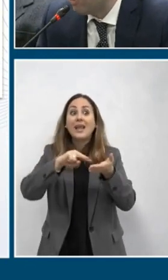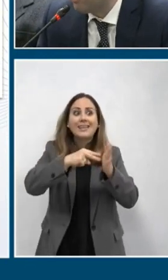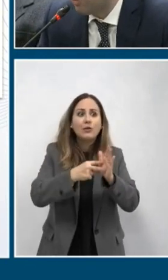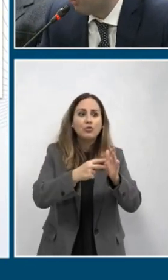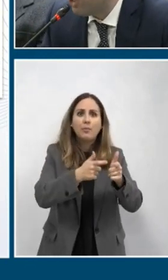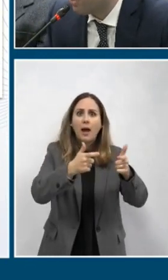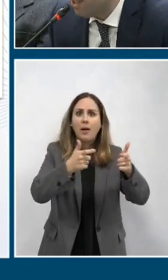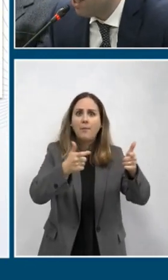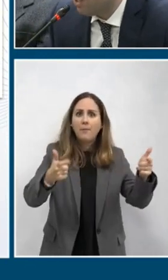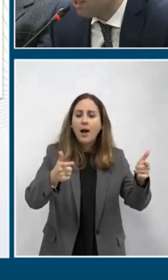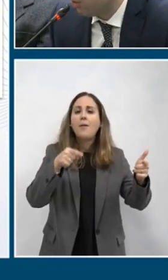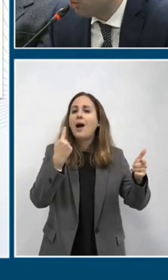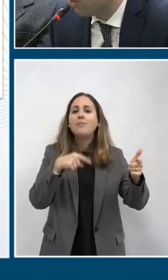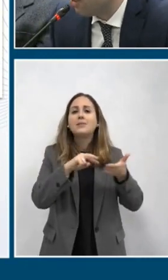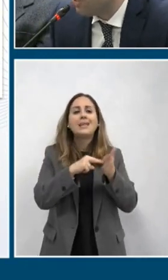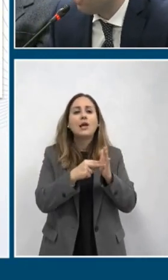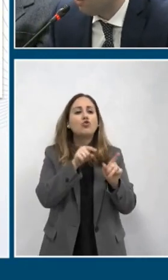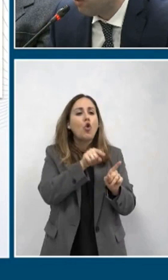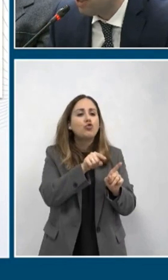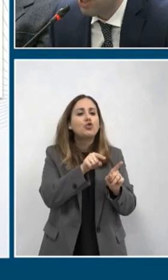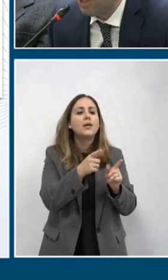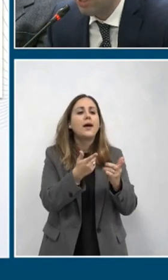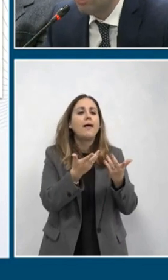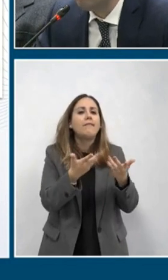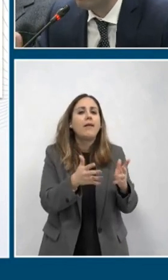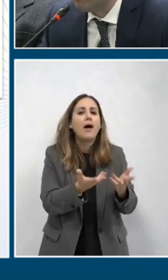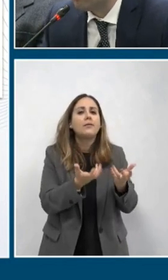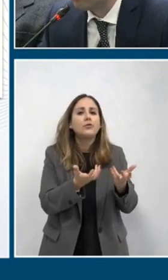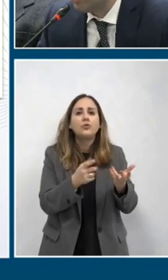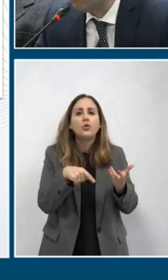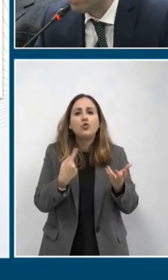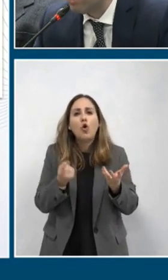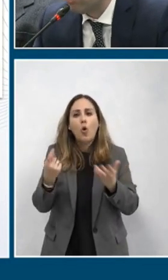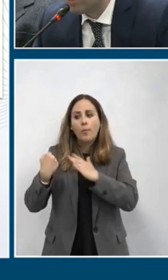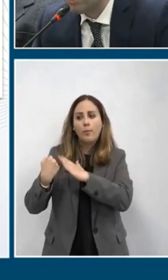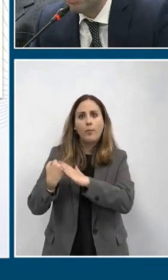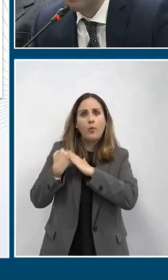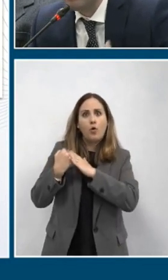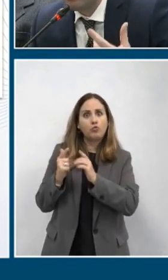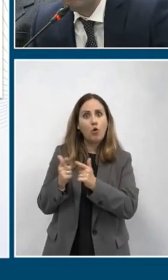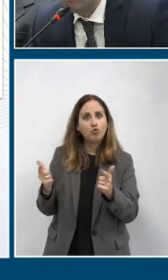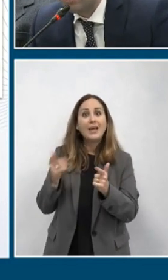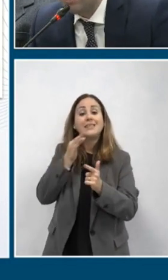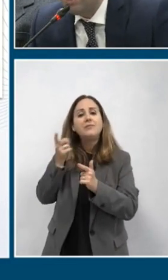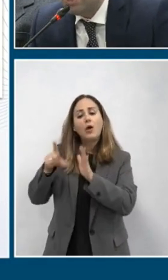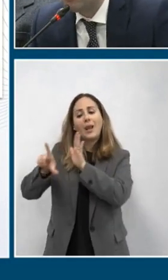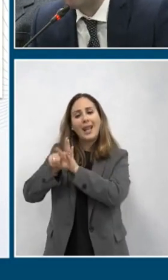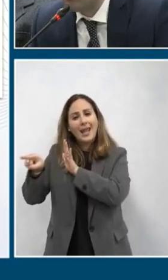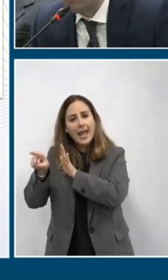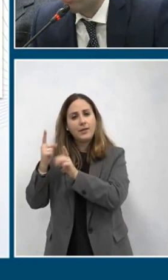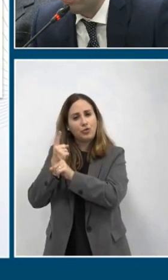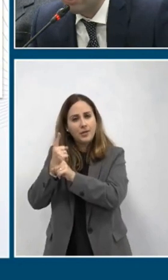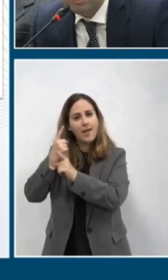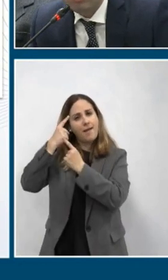questa tecnologia senza senza la forza di un rimborso nel nomenclatore senza la forza di